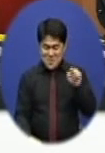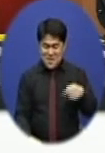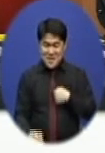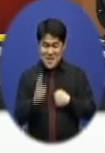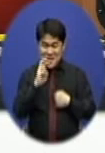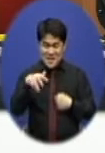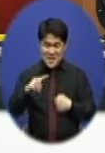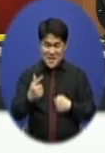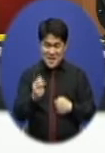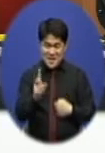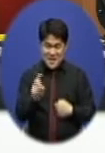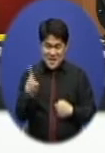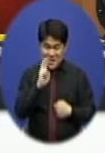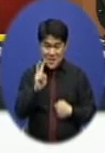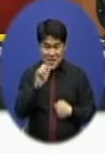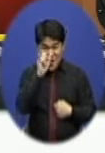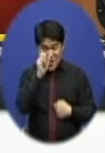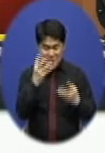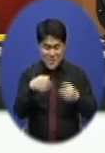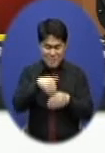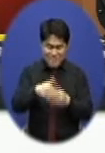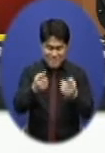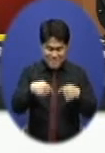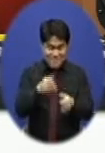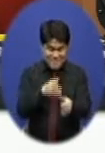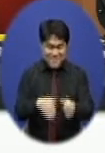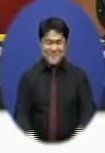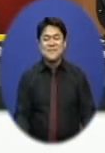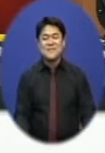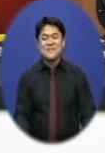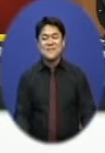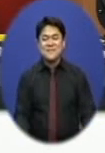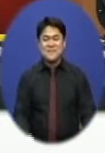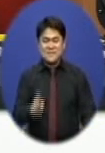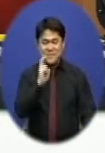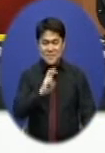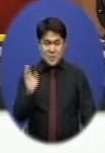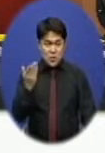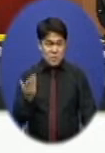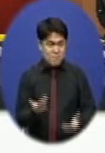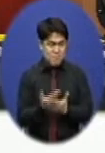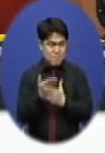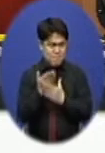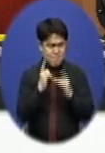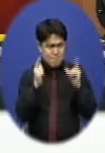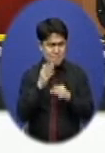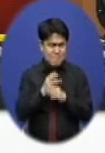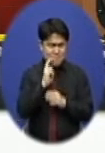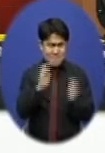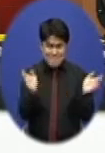춘향아를 부른답니다. 여러분, 많은 심사 좀 부탁드릴게요. 감사합니다. 자, 춘향아 요즘 뜨고 있습니다. 네.